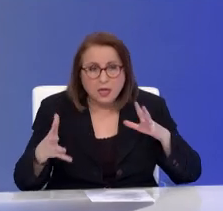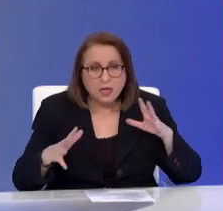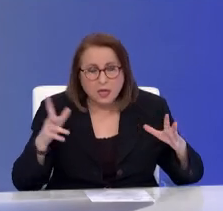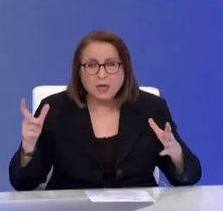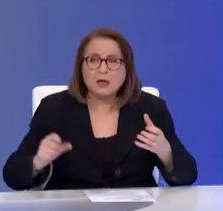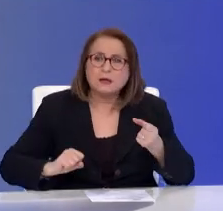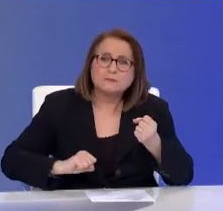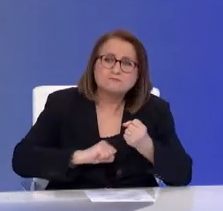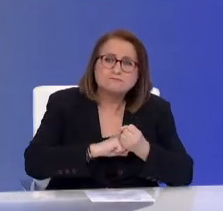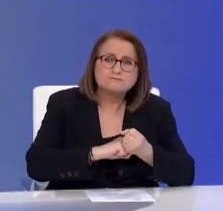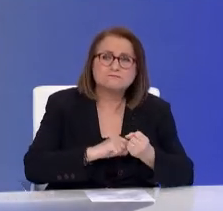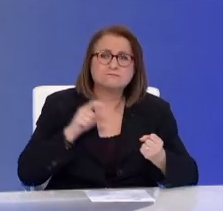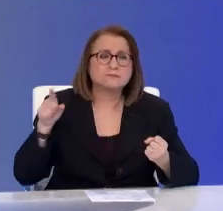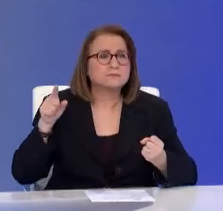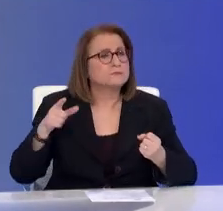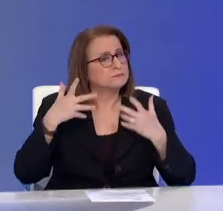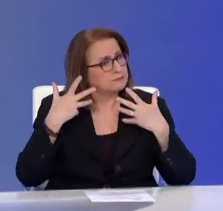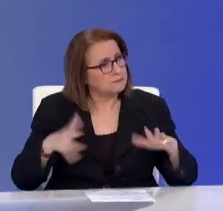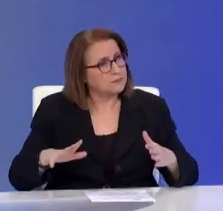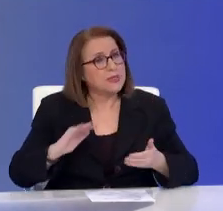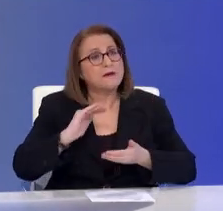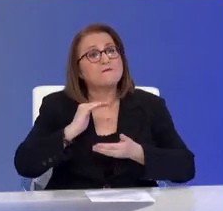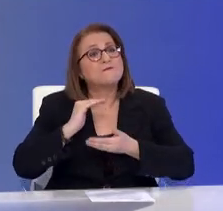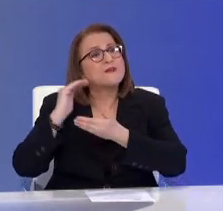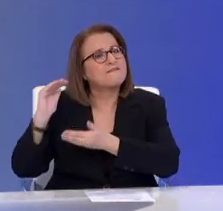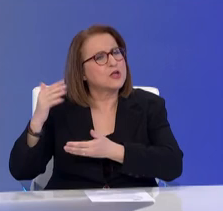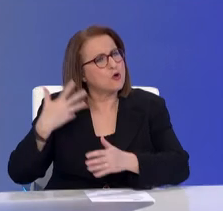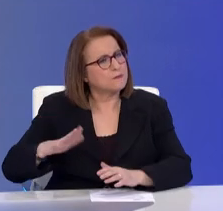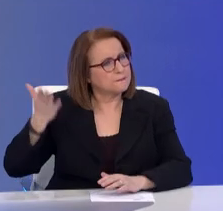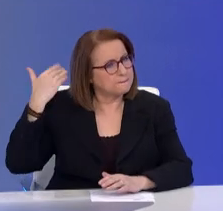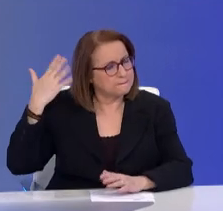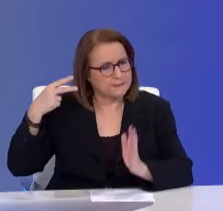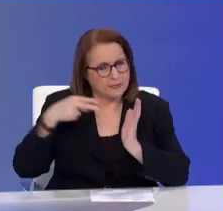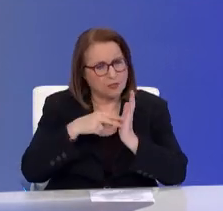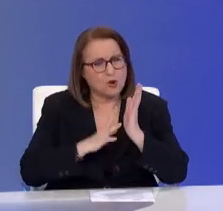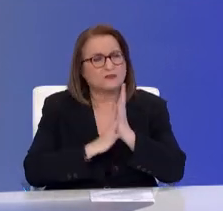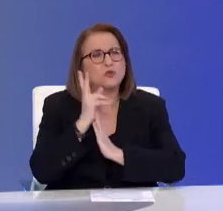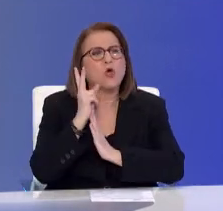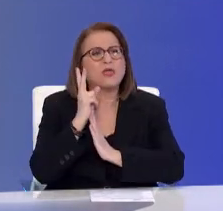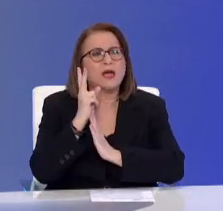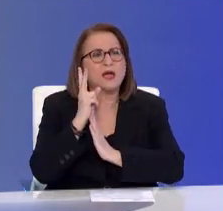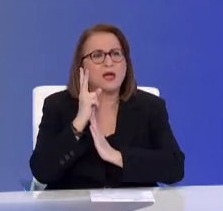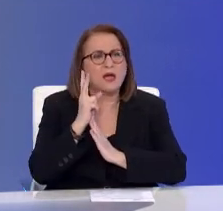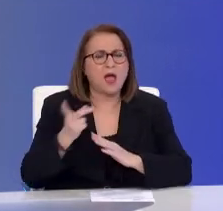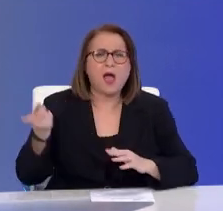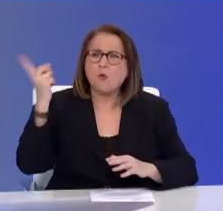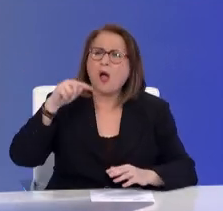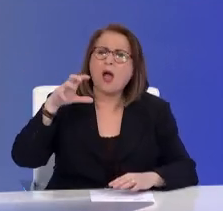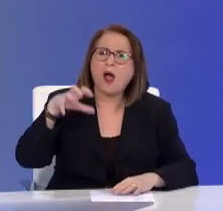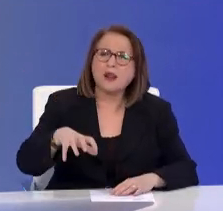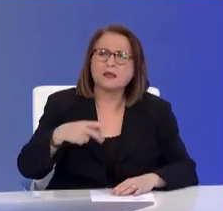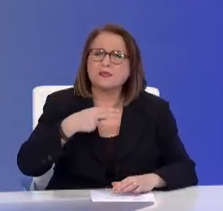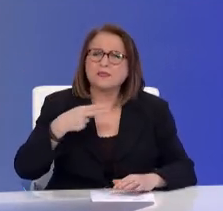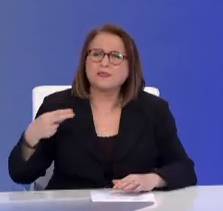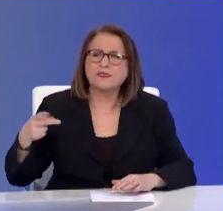ένα βραβείο από την Europa Nostra το 2012 για την